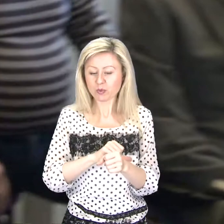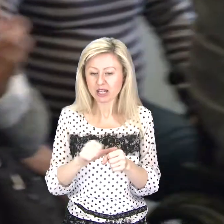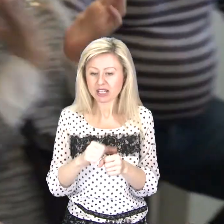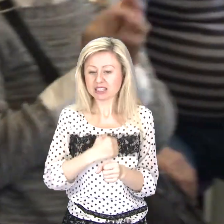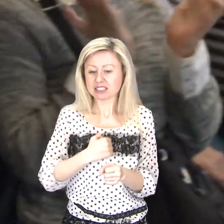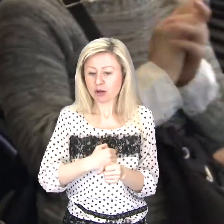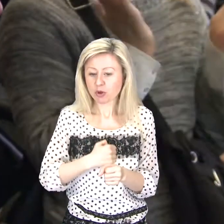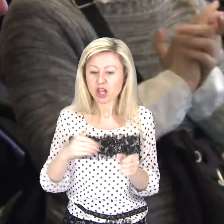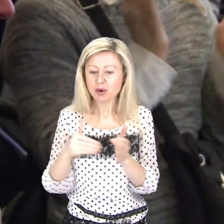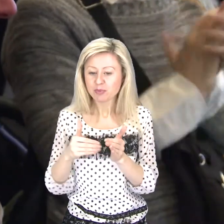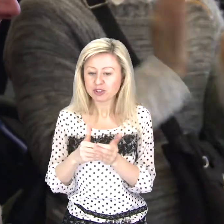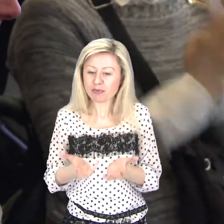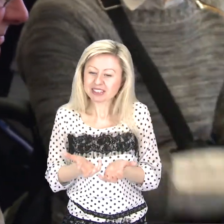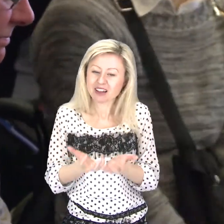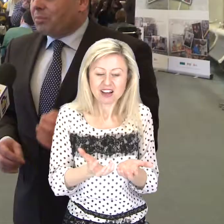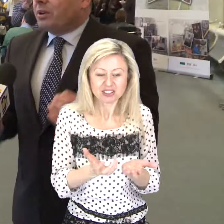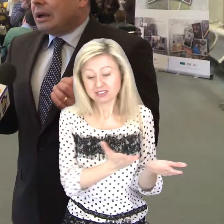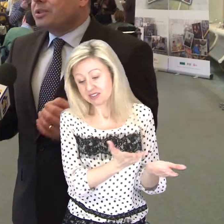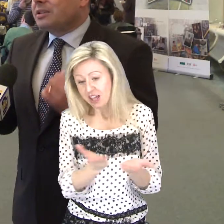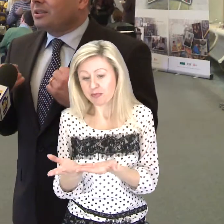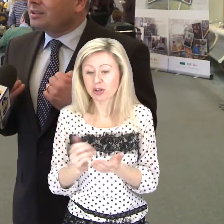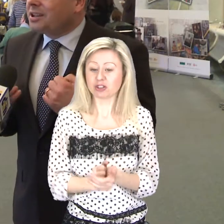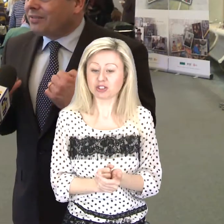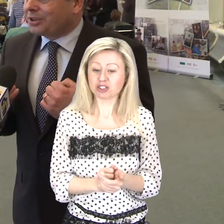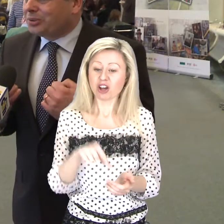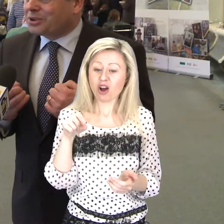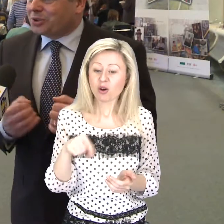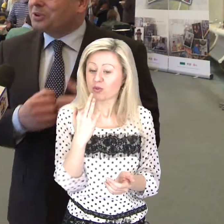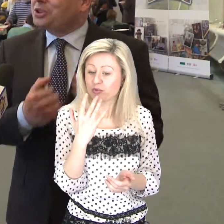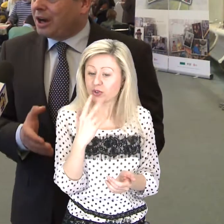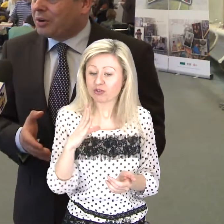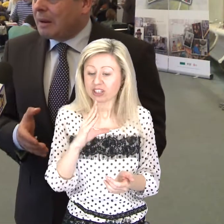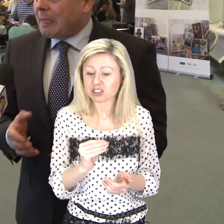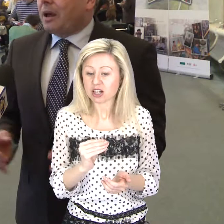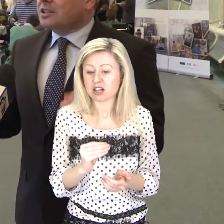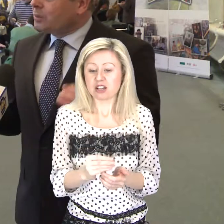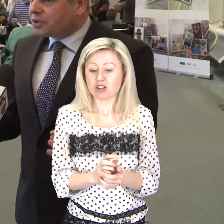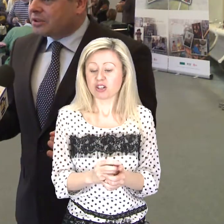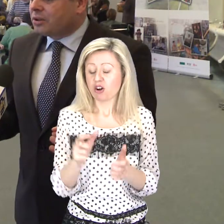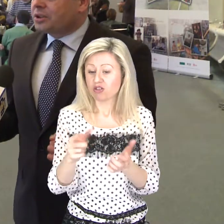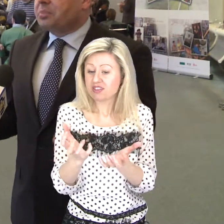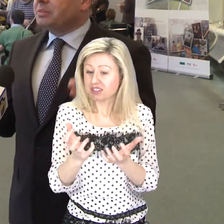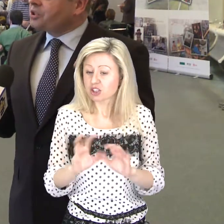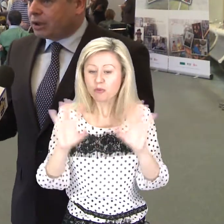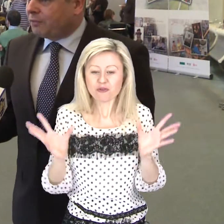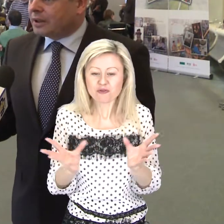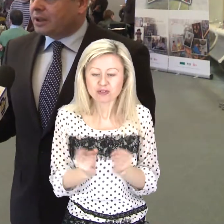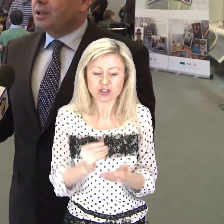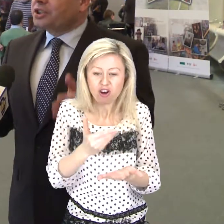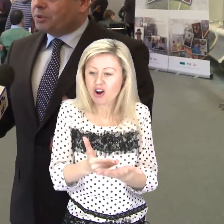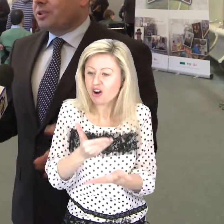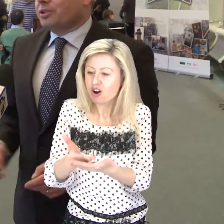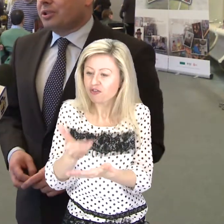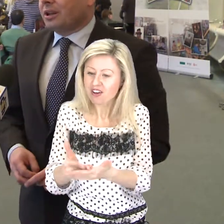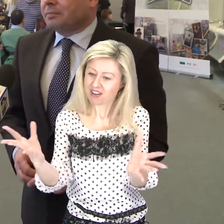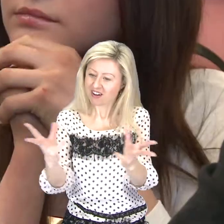potencjał, tylko trzeba ich do tego zaprosić. Bo ja już niestety nie gwarantuję, że ktoś będzie chciał, ale zrobię wszystko, żeby im dać taką ofertę,